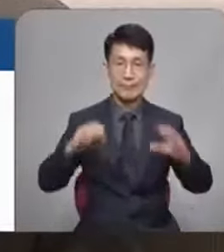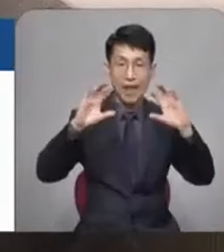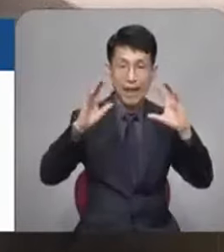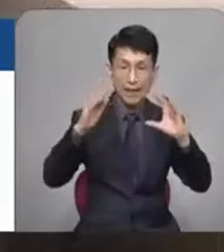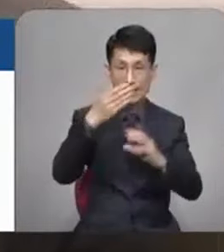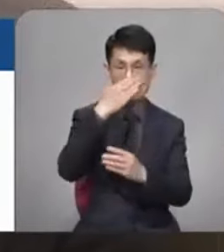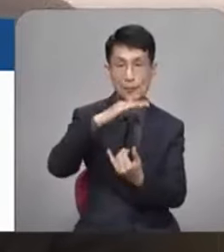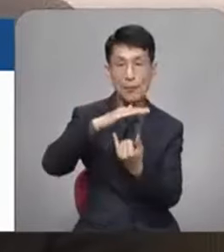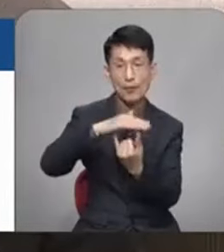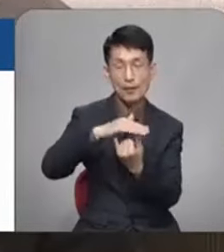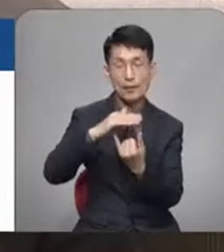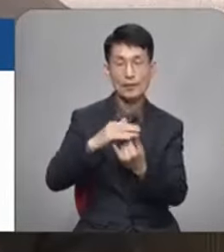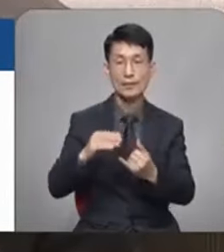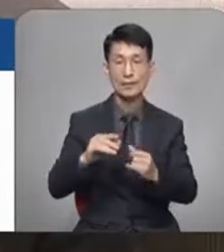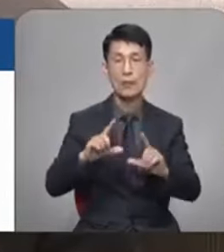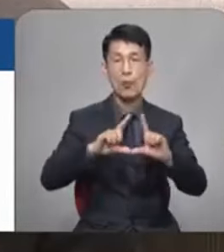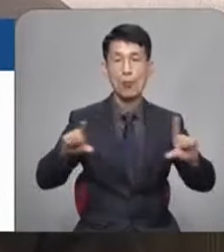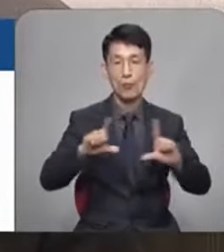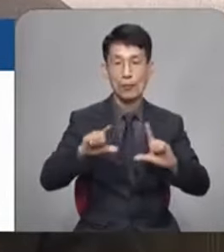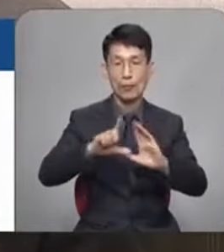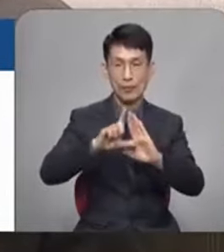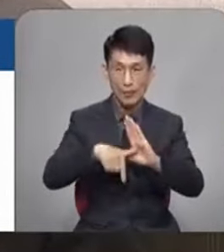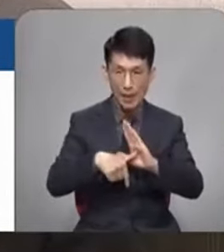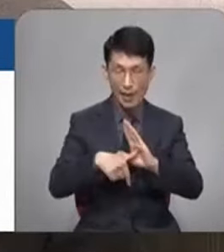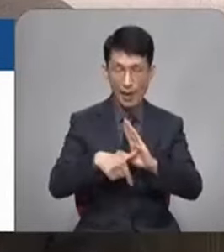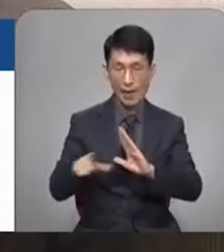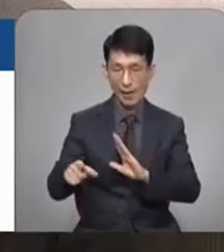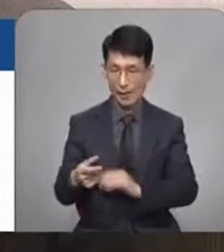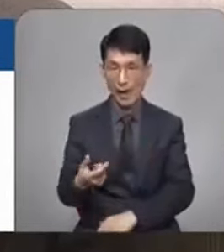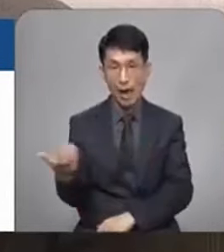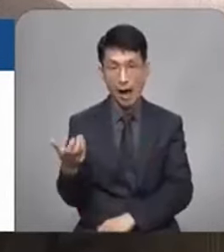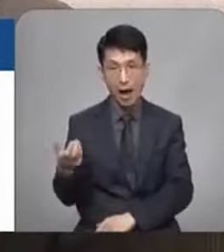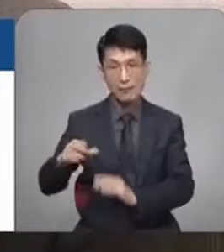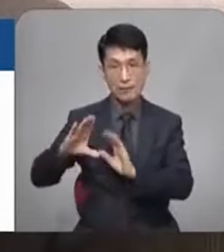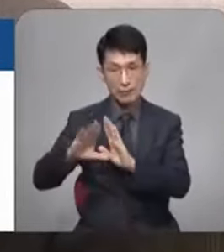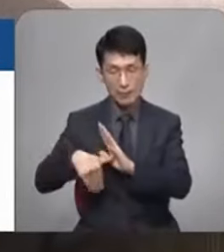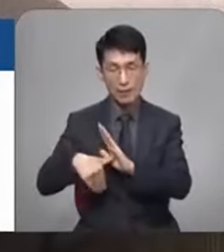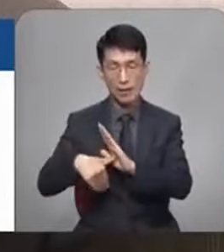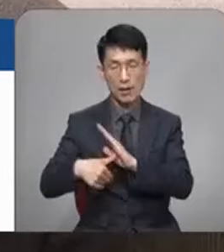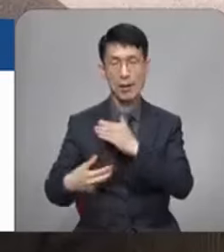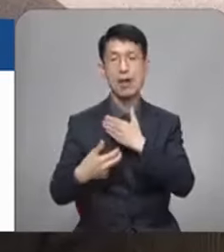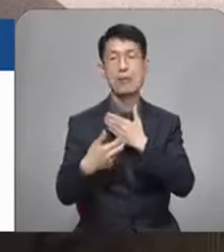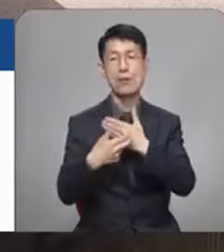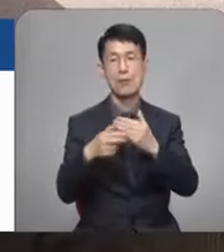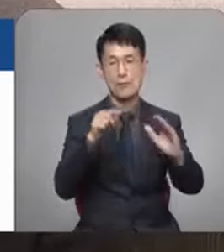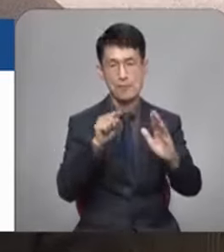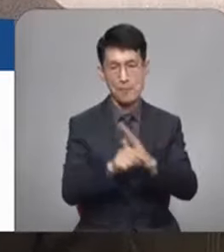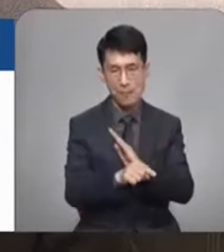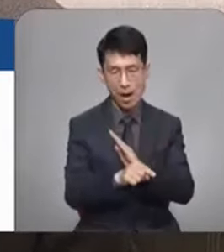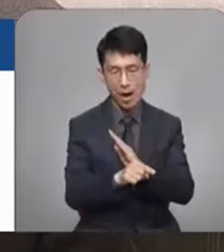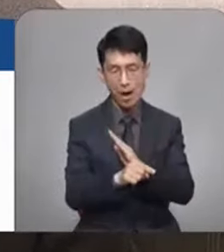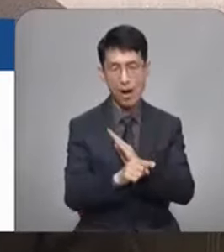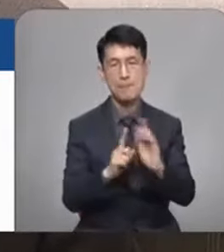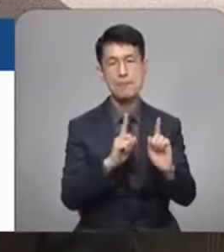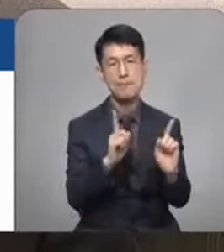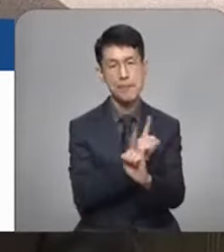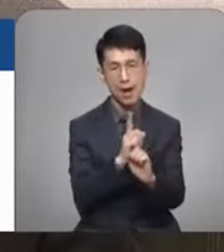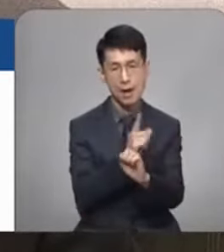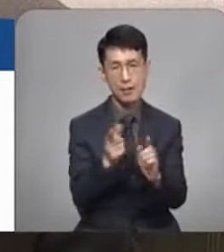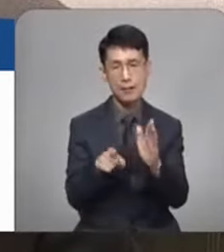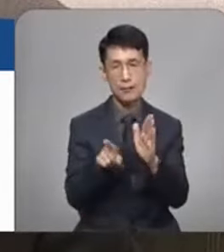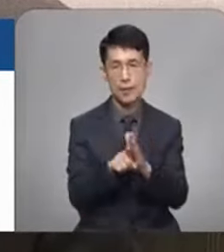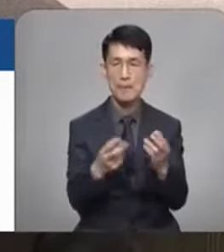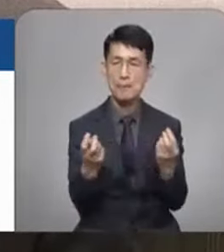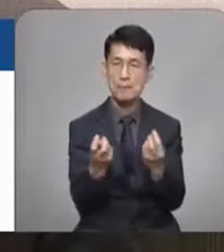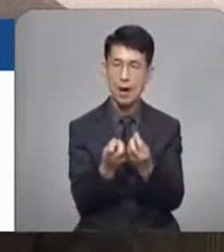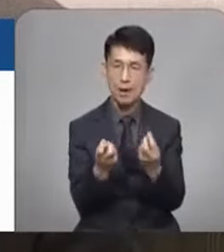부모들이 일상 생활에서도 큰 어려움 없이 우리 아이들의 이런 복원 의료 서비스를 좀 받을 수 있는 방안을 만들